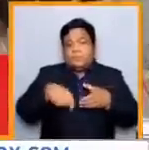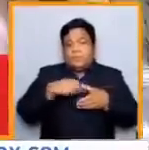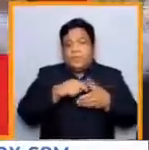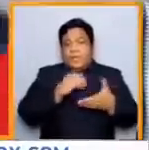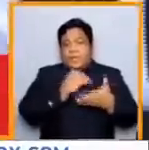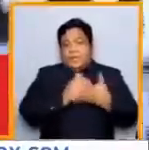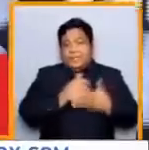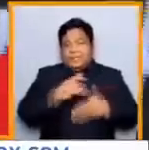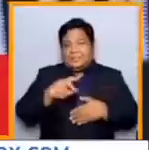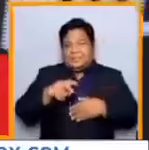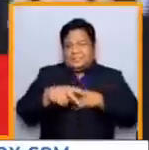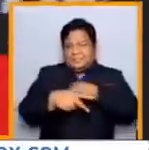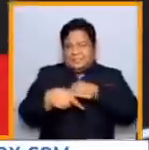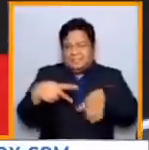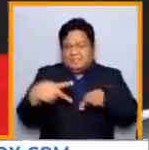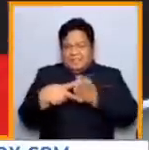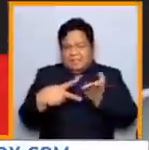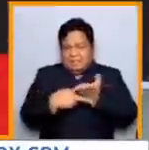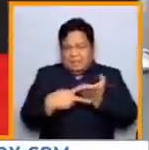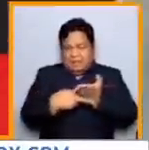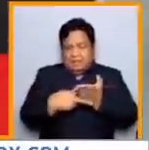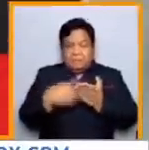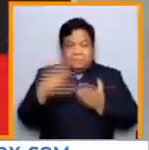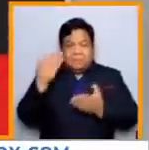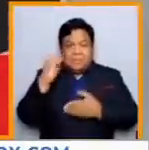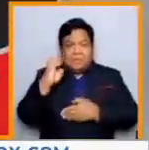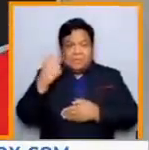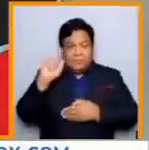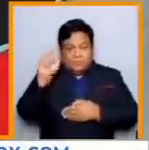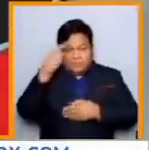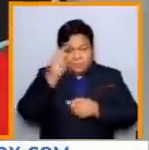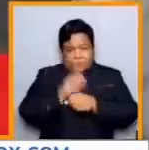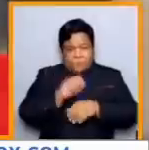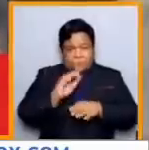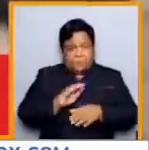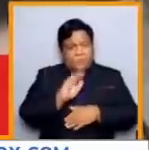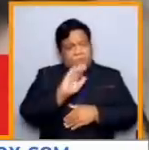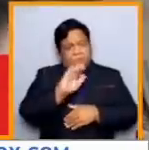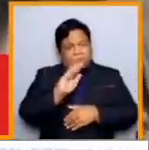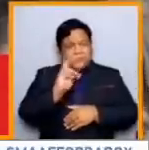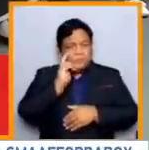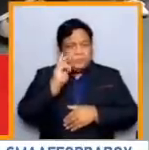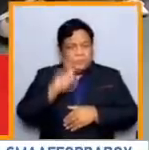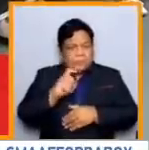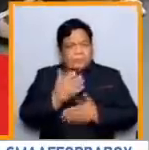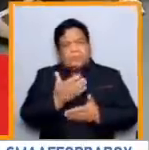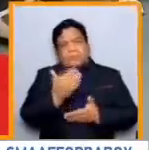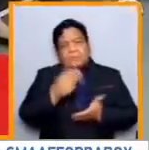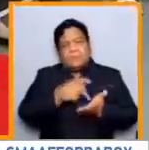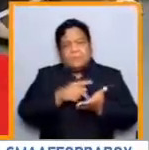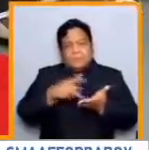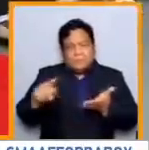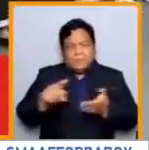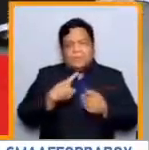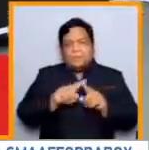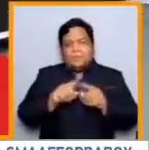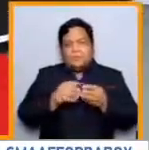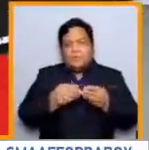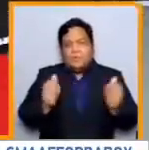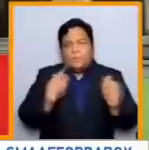ng mga kasalukuyan at dating kawani ng gobyerno na madaliin ang Administrasyong Duterte pangongolekta at agarang resolbahin ang isyo ng Marcos Estate